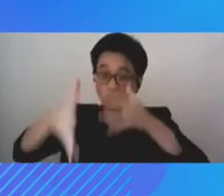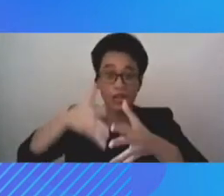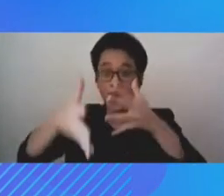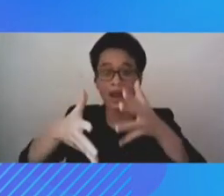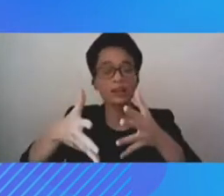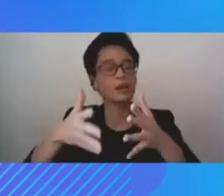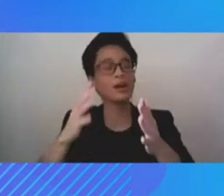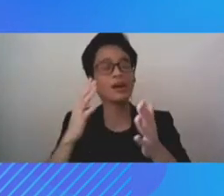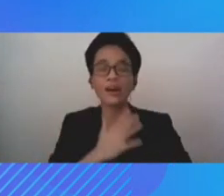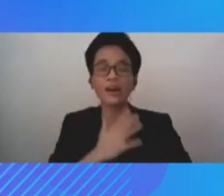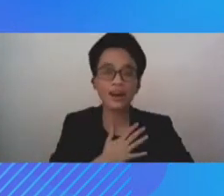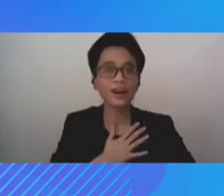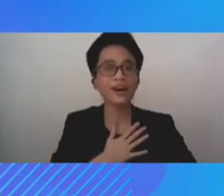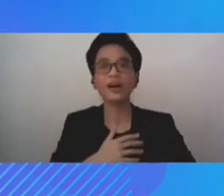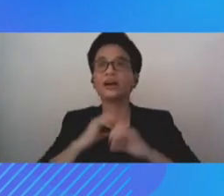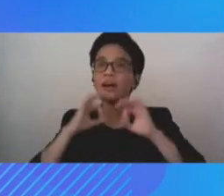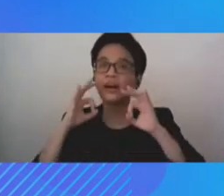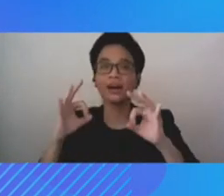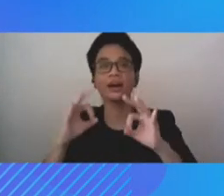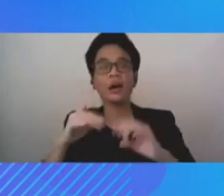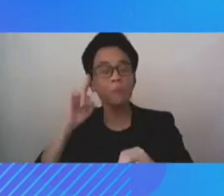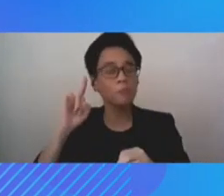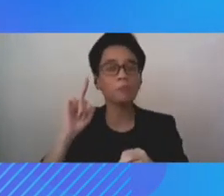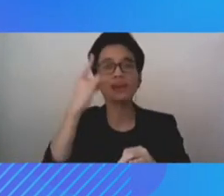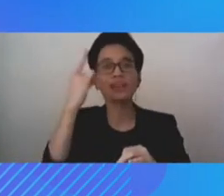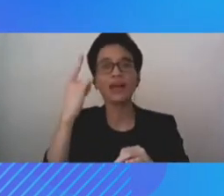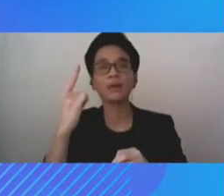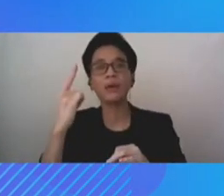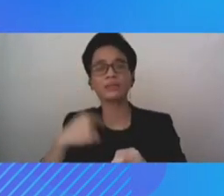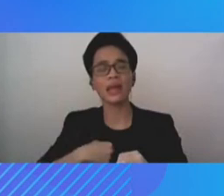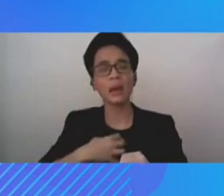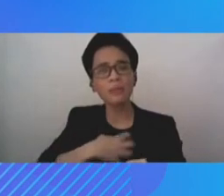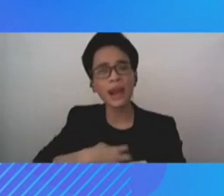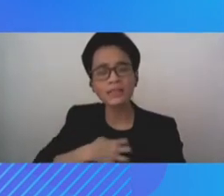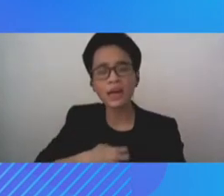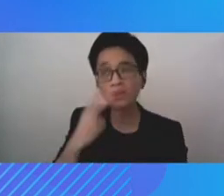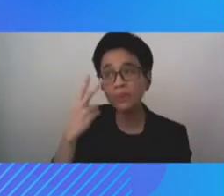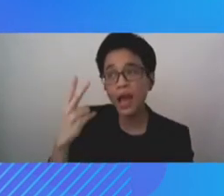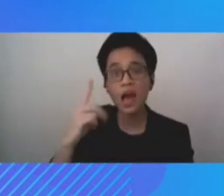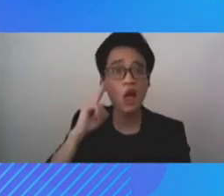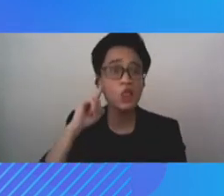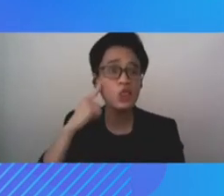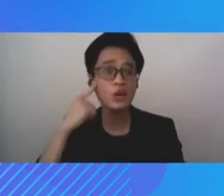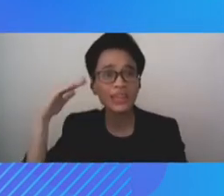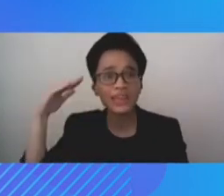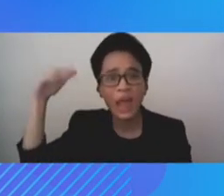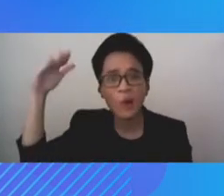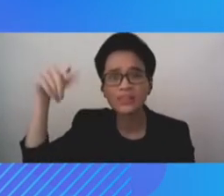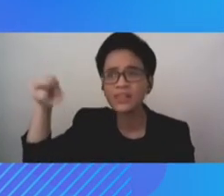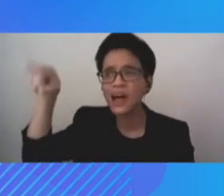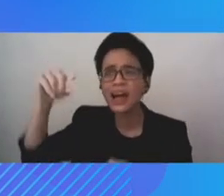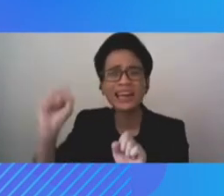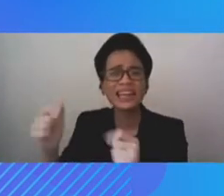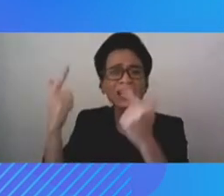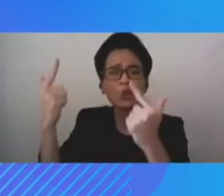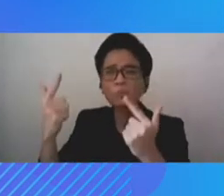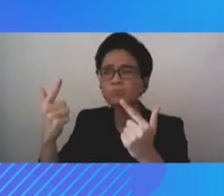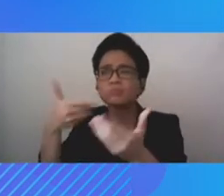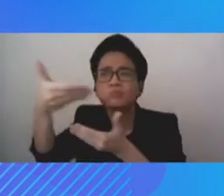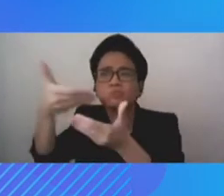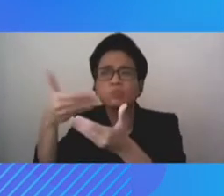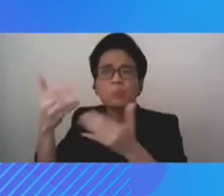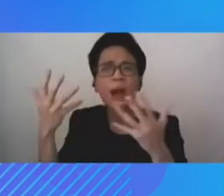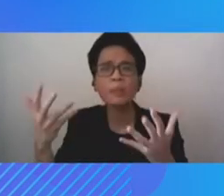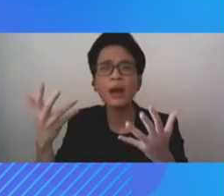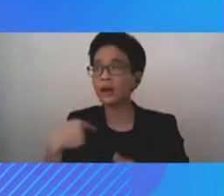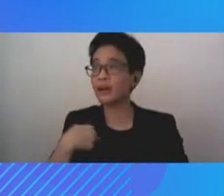karena dimulai ketika saya penasaran gimana sih sebenarnya kalau tuli-tuli yang dewasa itu hidupnya kayak apa gitu loh. Pertanyaan saya kan pasti mikir gini, ini